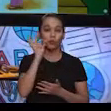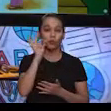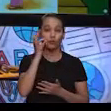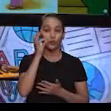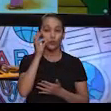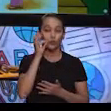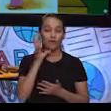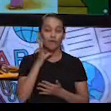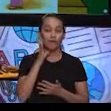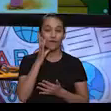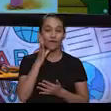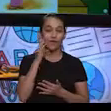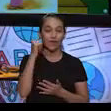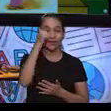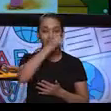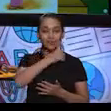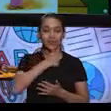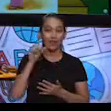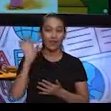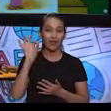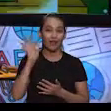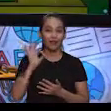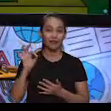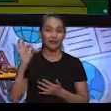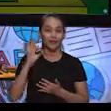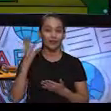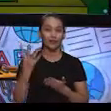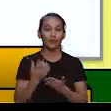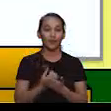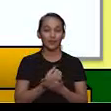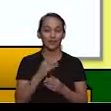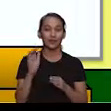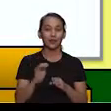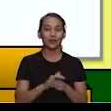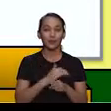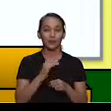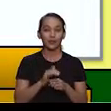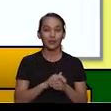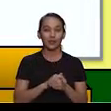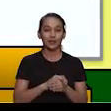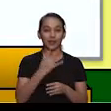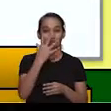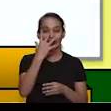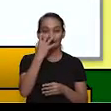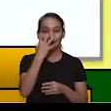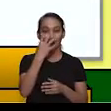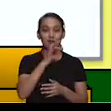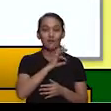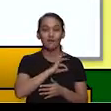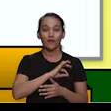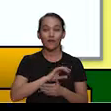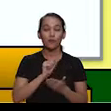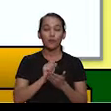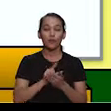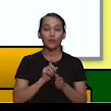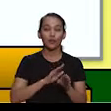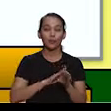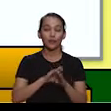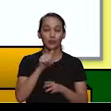fasliga doir ekanligini topdingiz. Barakalla. Endi ushbu rasmlar asosida topshiriq bajarib